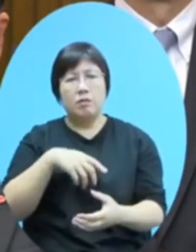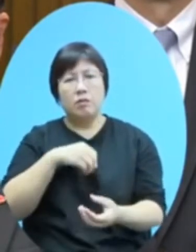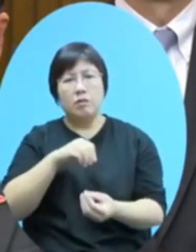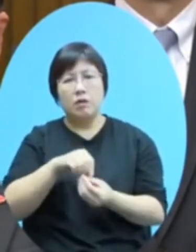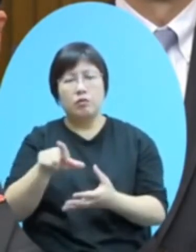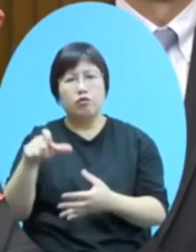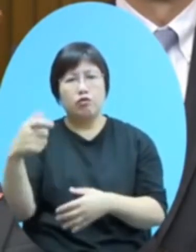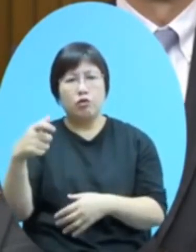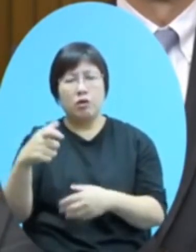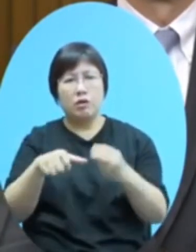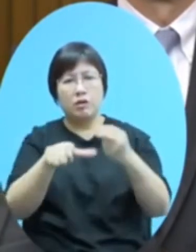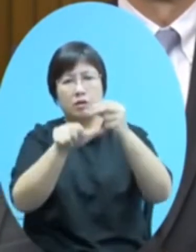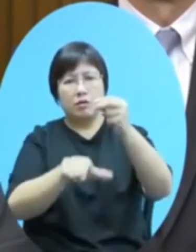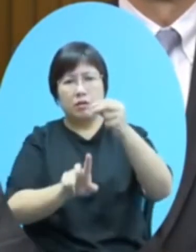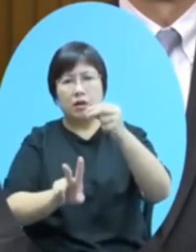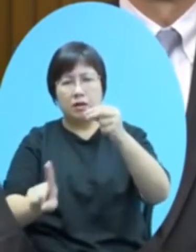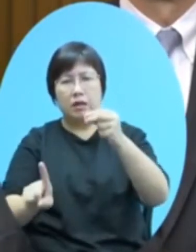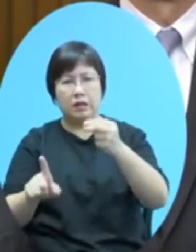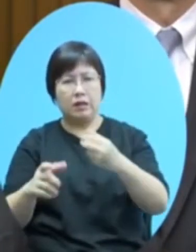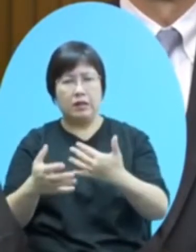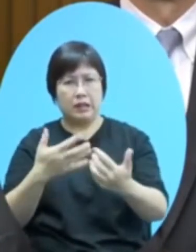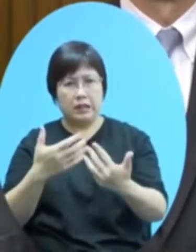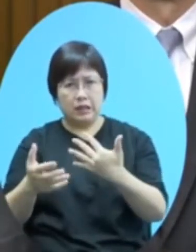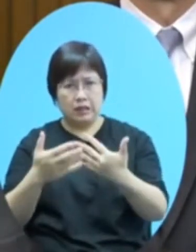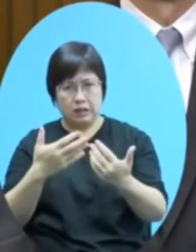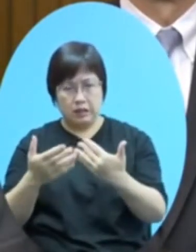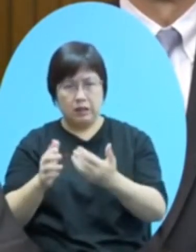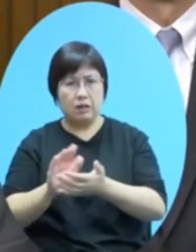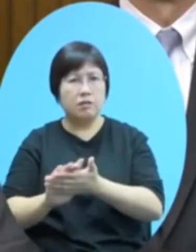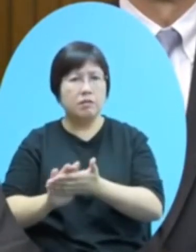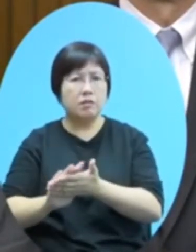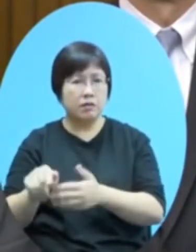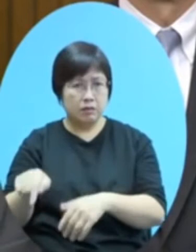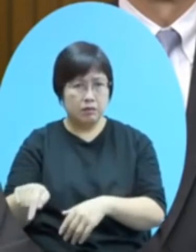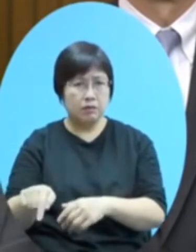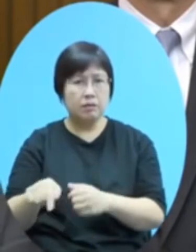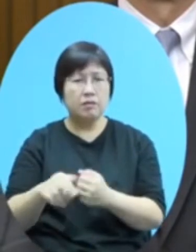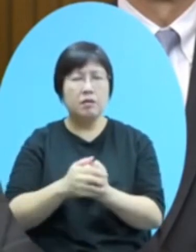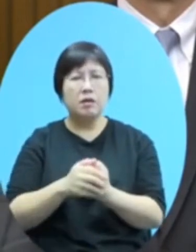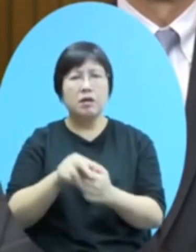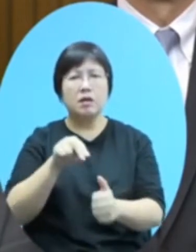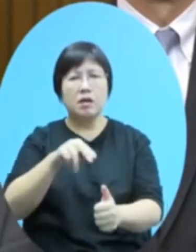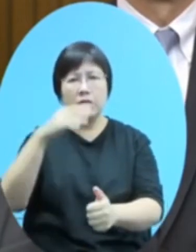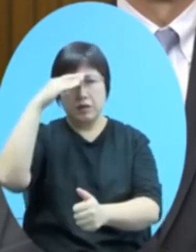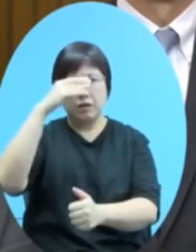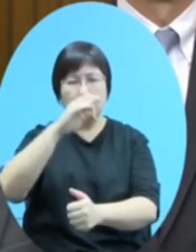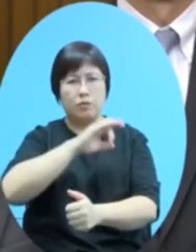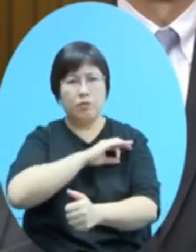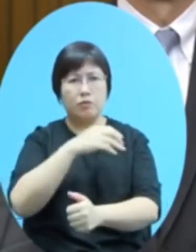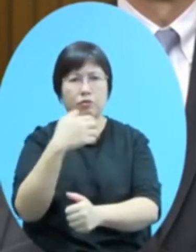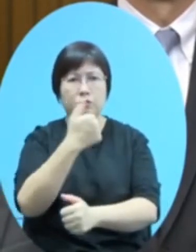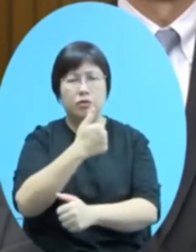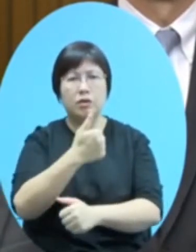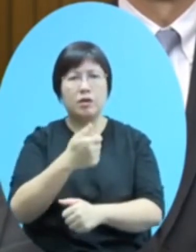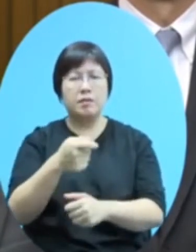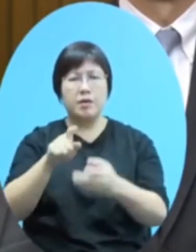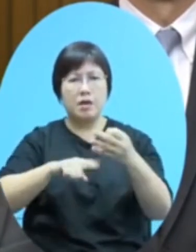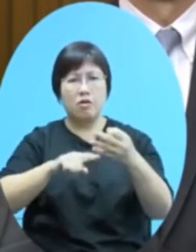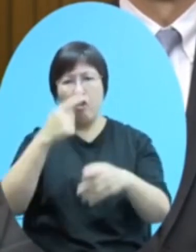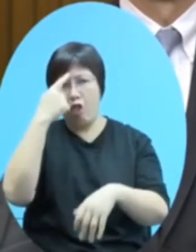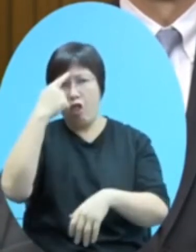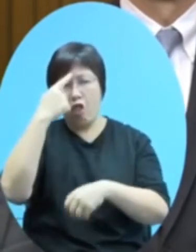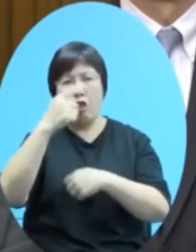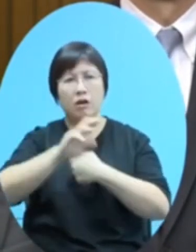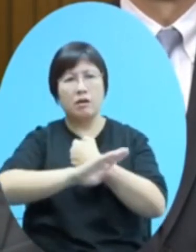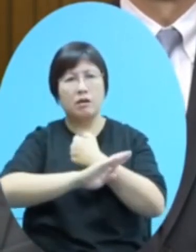元朗7月21日嘅事件，雖然監警會主席梁定邦資深大律師目